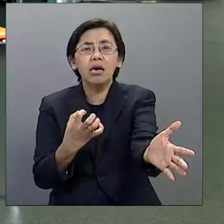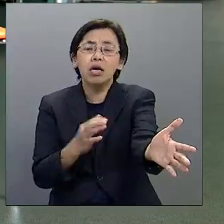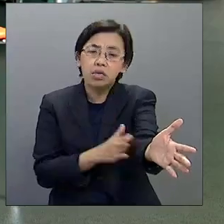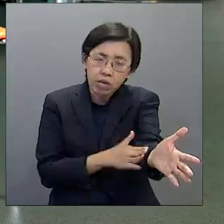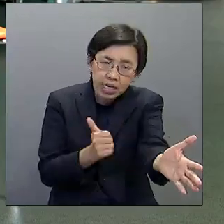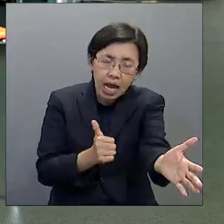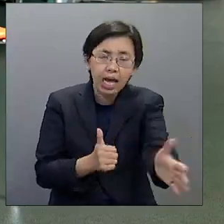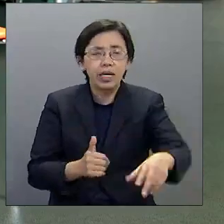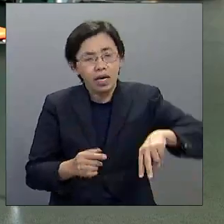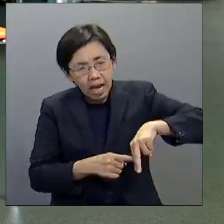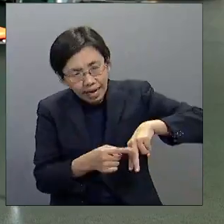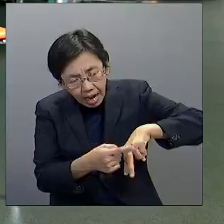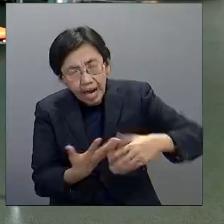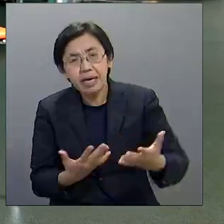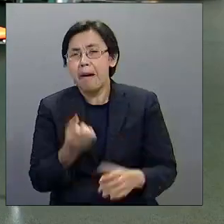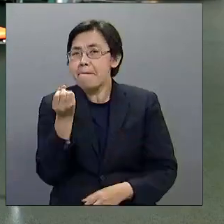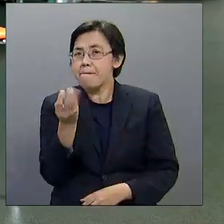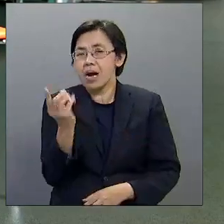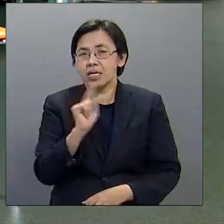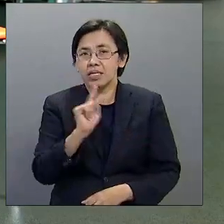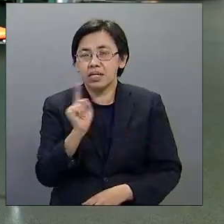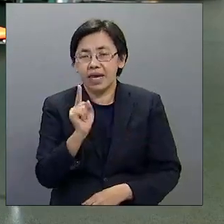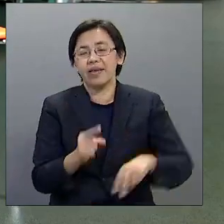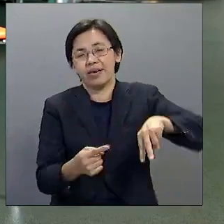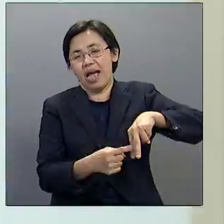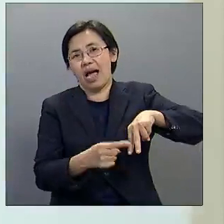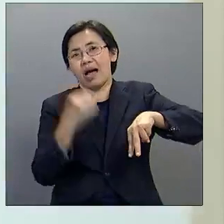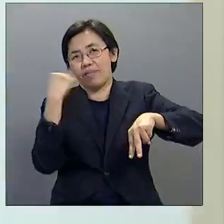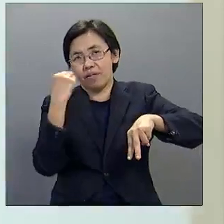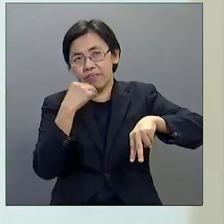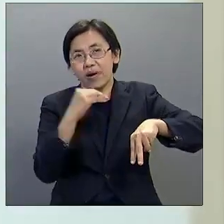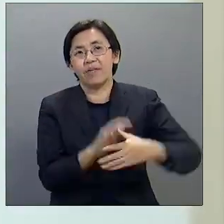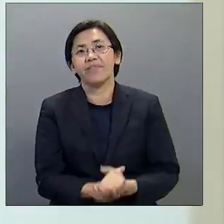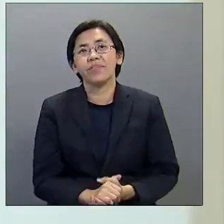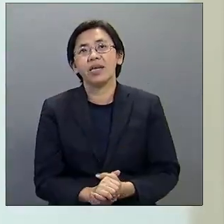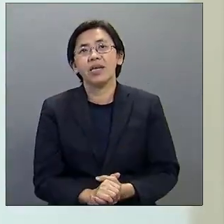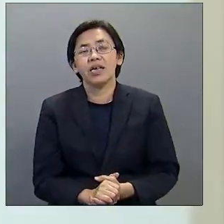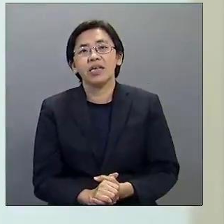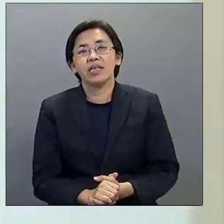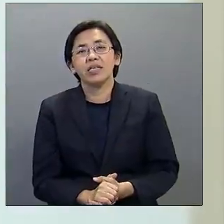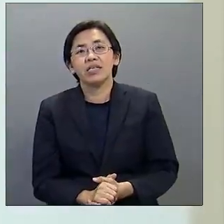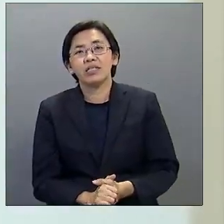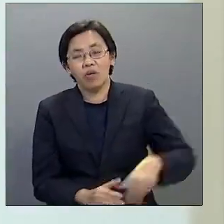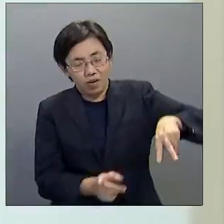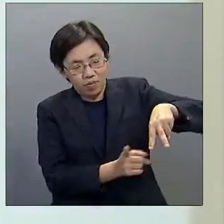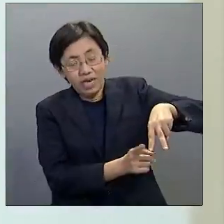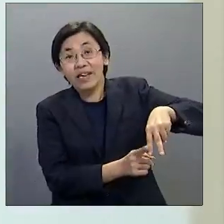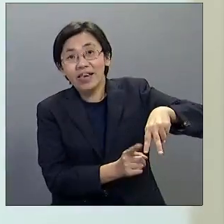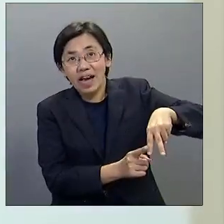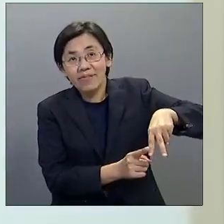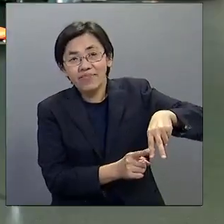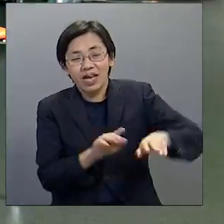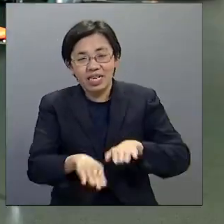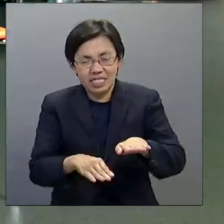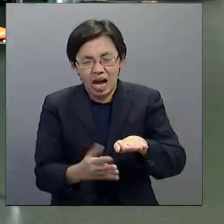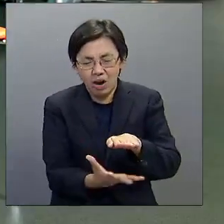ยแต่โดยส่วนมากเนี่ยมักจะเกิดที่บริเวณกล้ามเนื้อขานะคะหรือที่เรามักจะเป็นกันคือบริเวณน่องนะคะหรือบริเวณเท้านะ